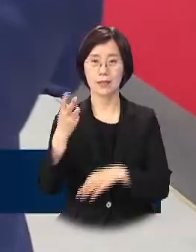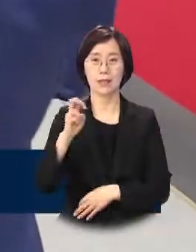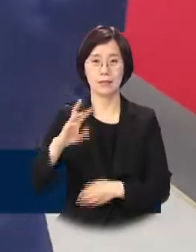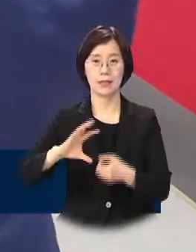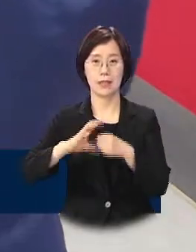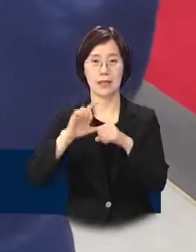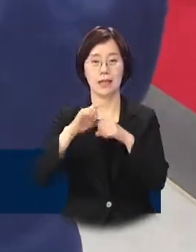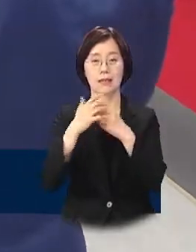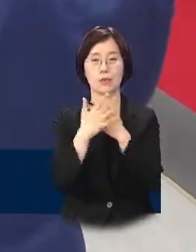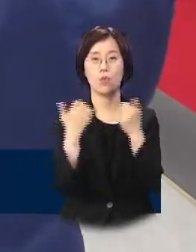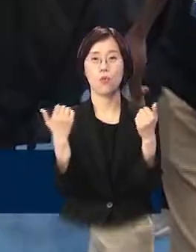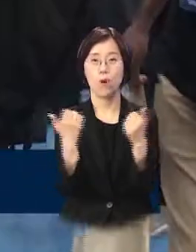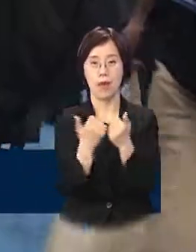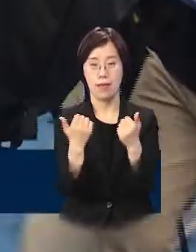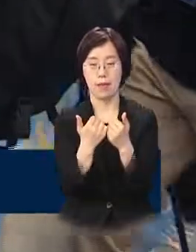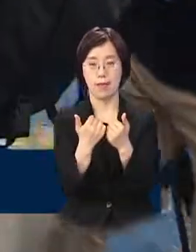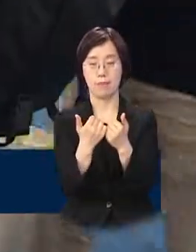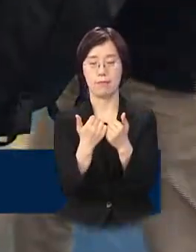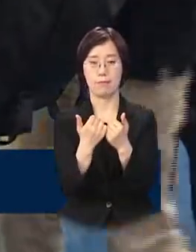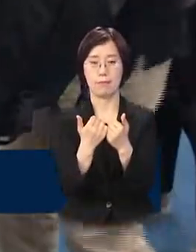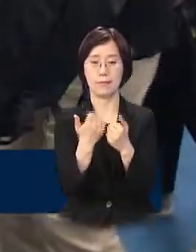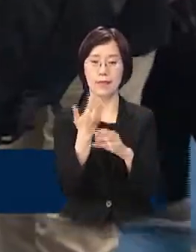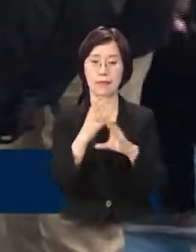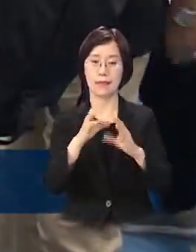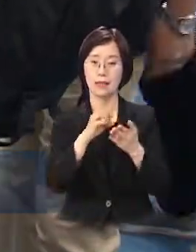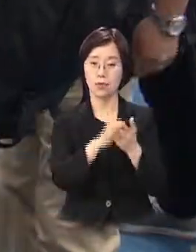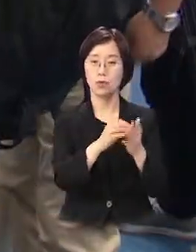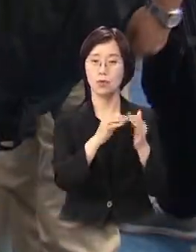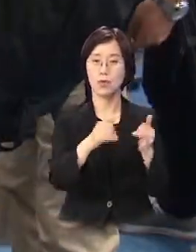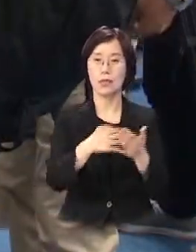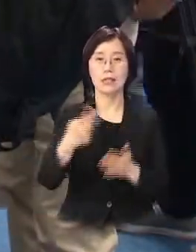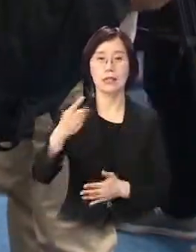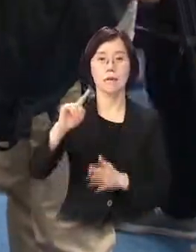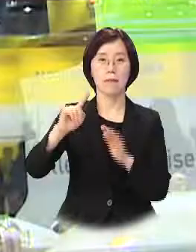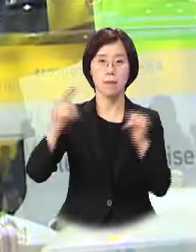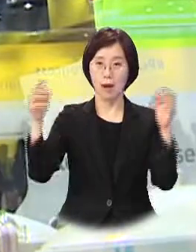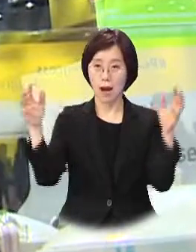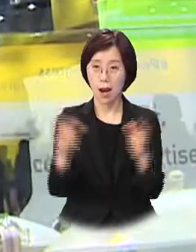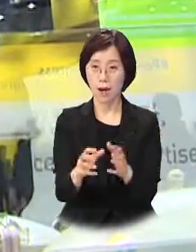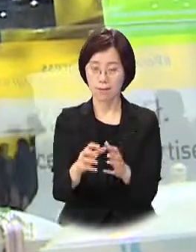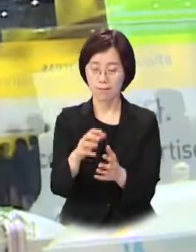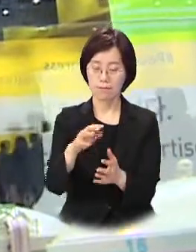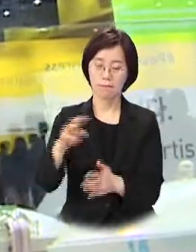2022 세계 가스 총회에는 해외 등록자 2,100명을 포함해